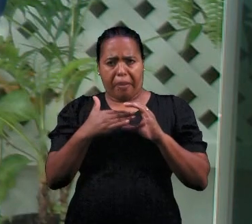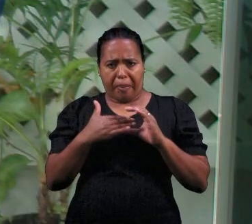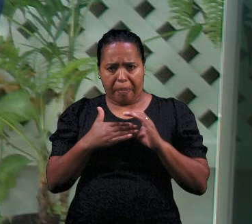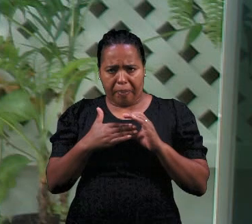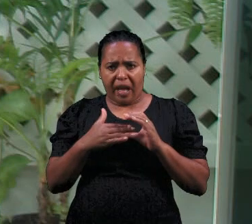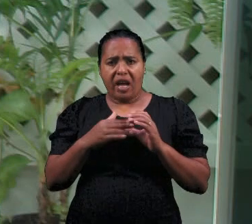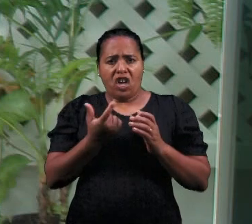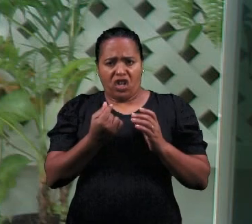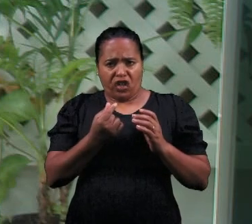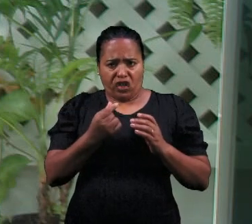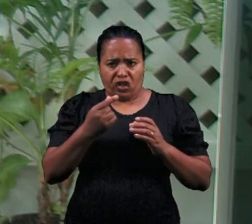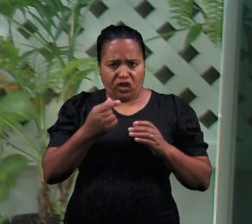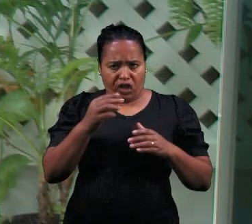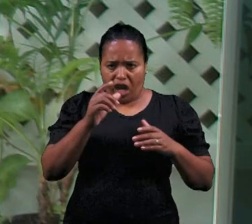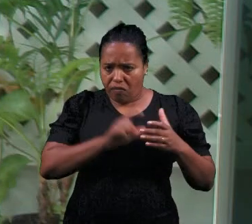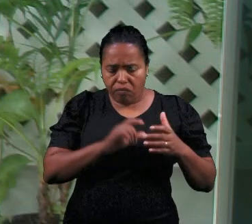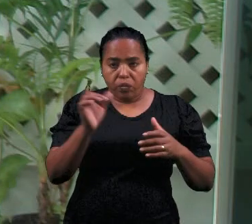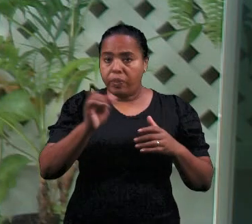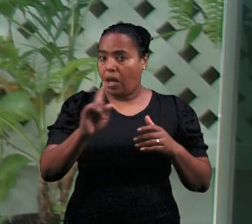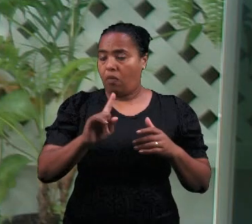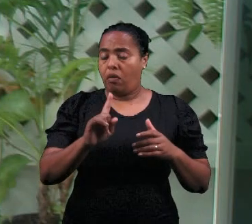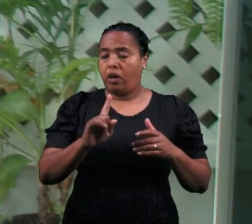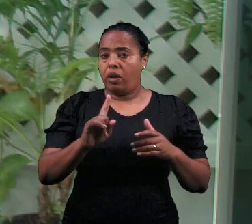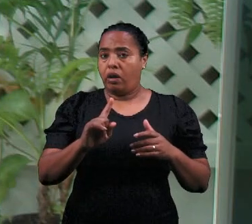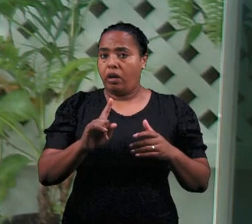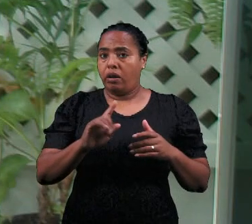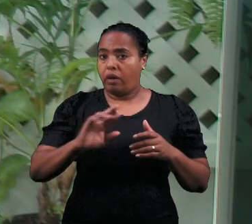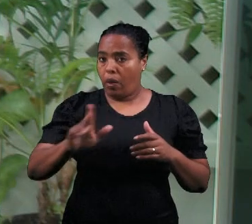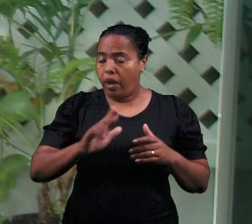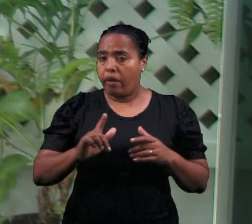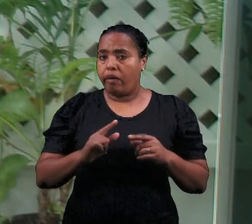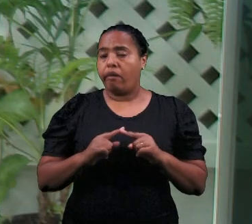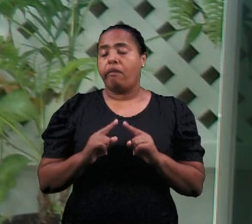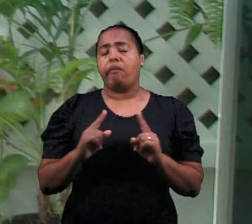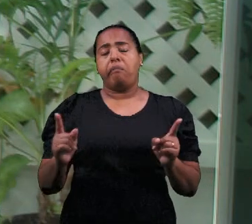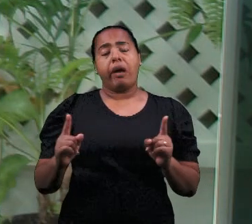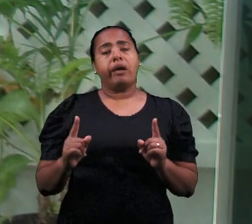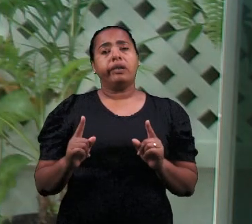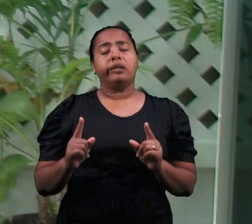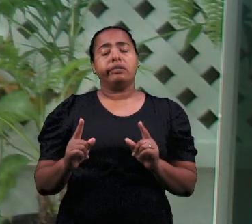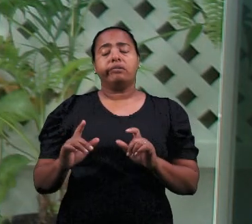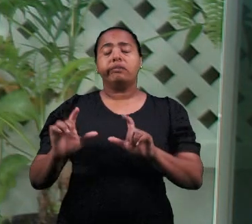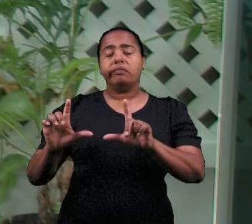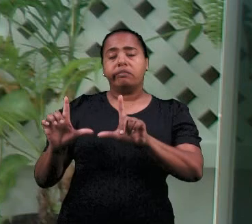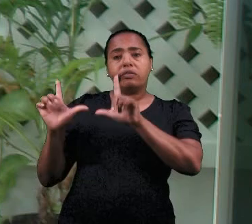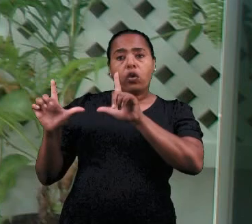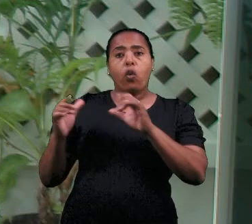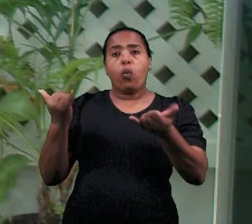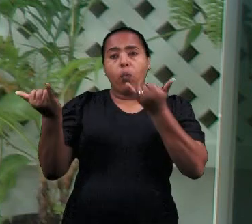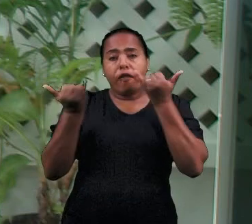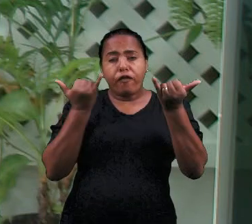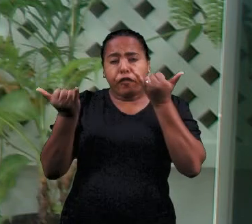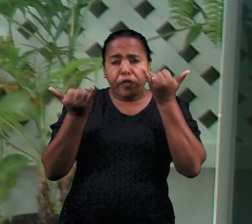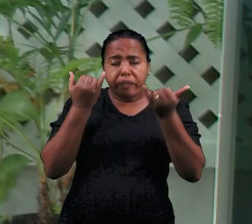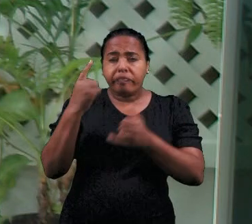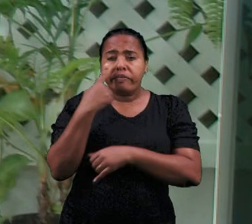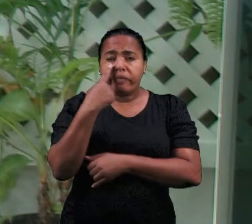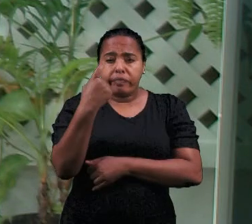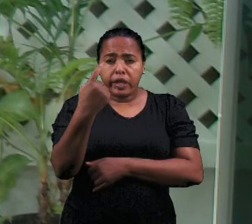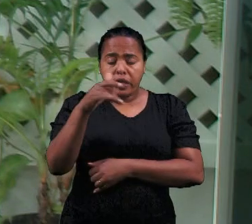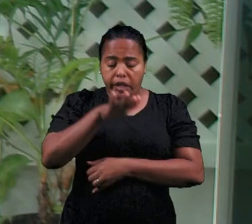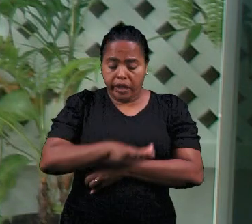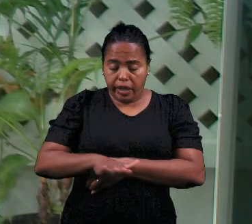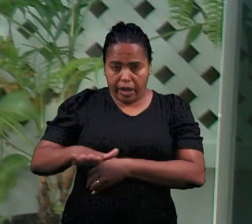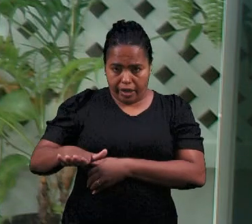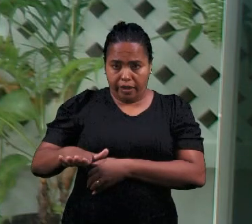QR code pour mettre de l'argent sur notre compte. Il n'a pas besoin de cela. Nous pouvons même faire demain et que ce